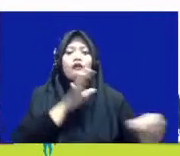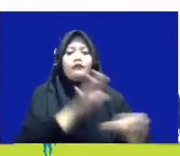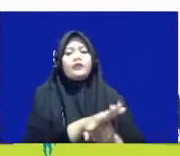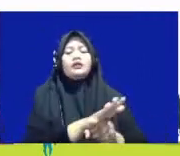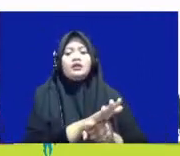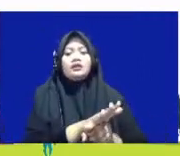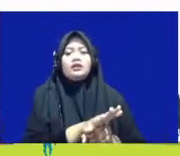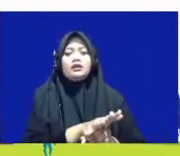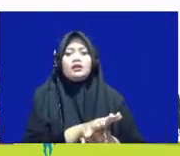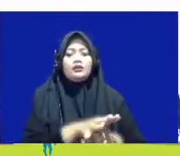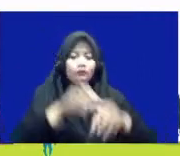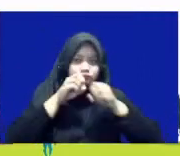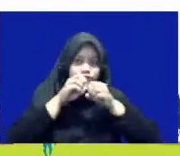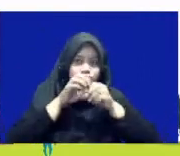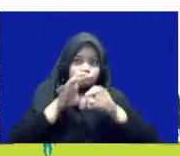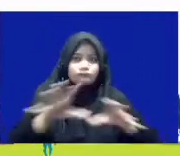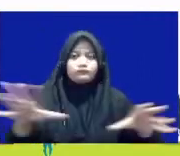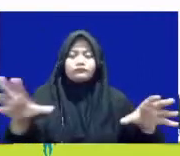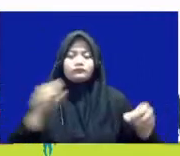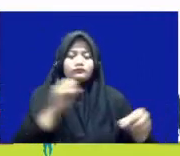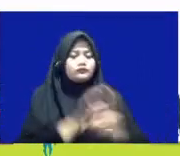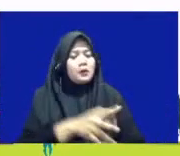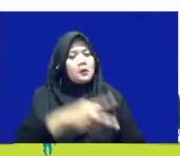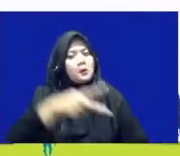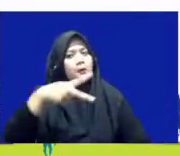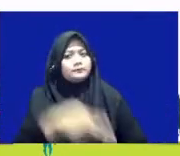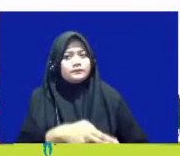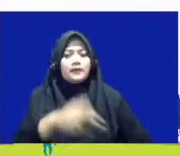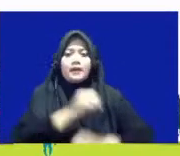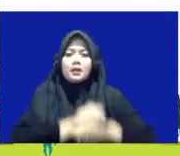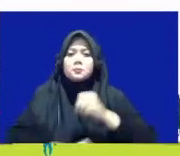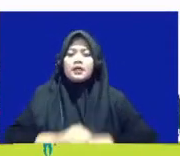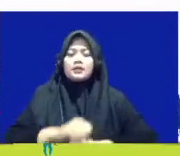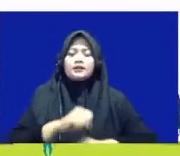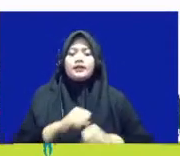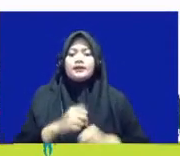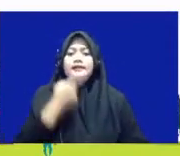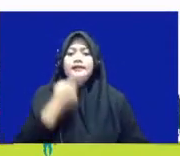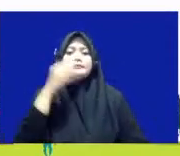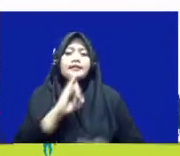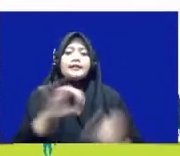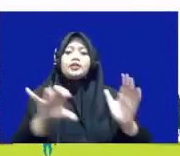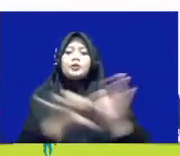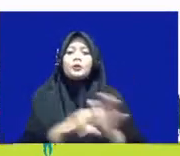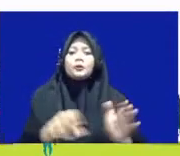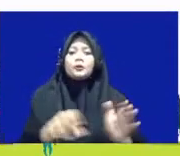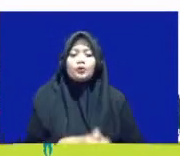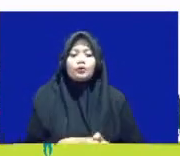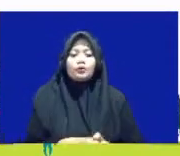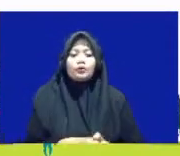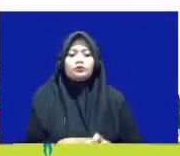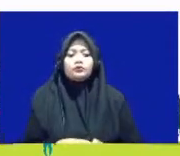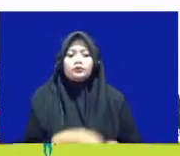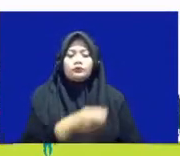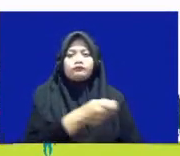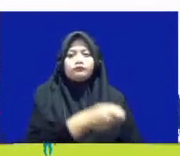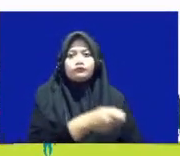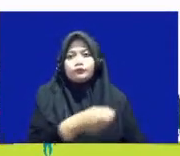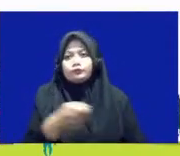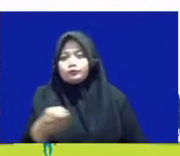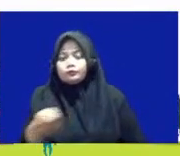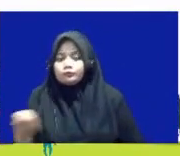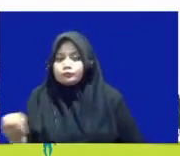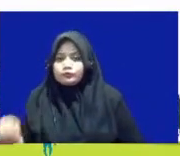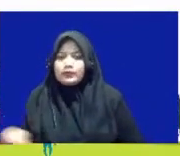penyebaran virus COVID tersebut dengan melakukan beberapa kegiatan seperti penyemprotan desinfektan di fasilitas